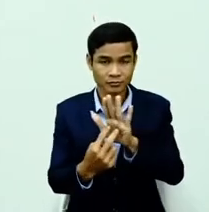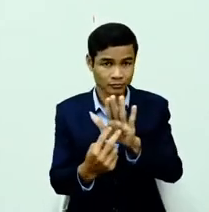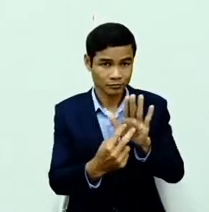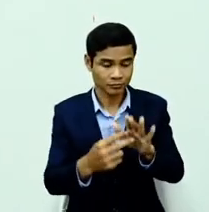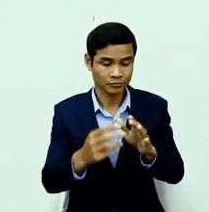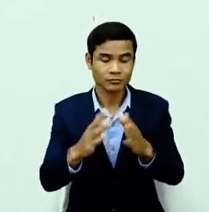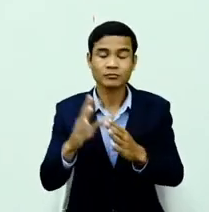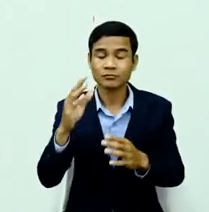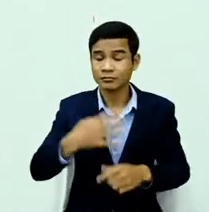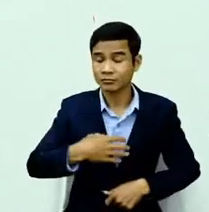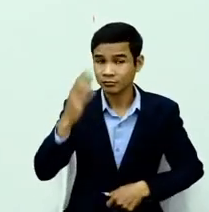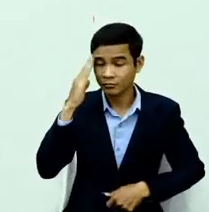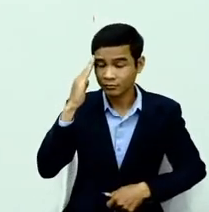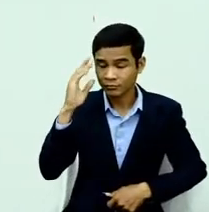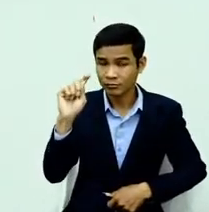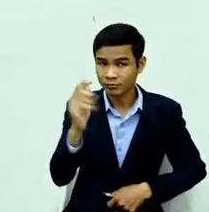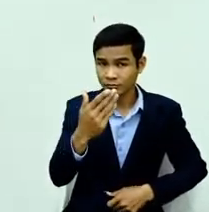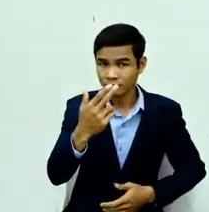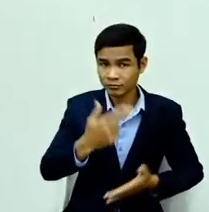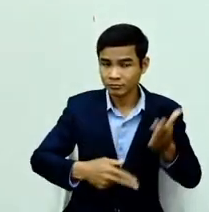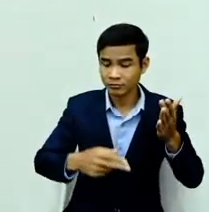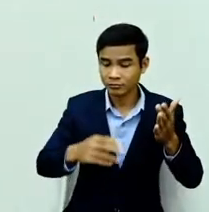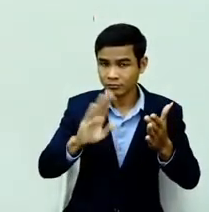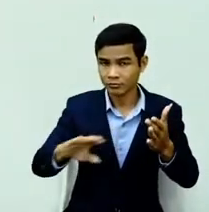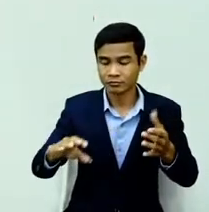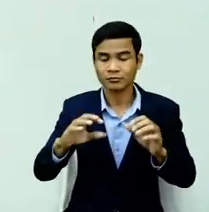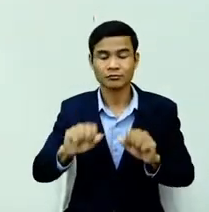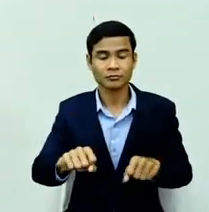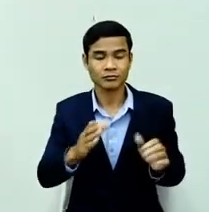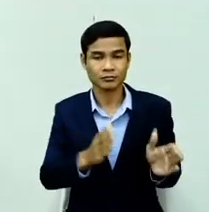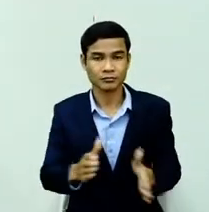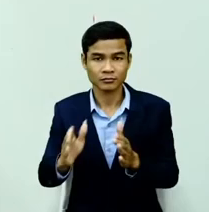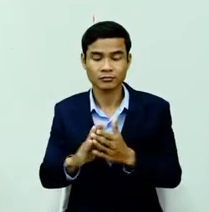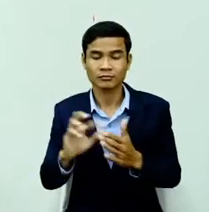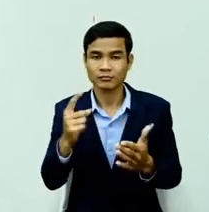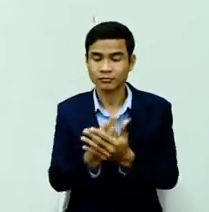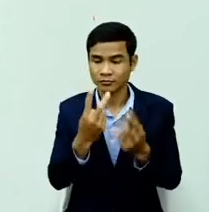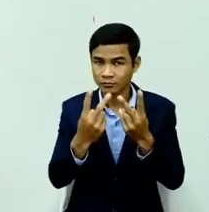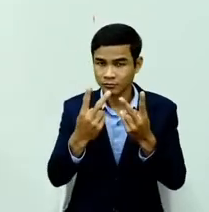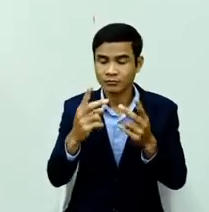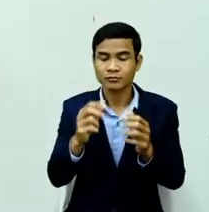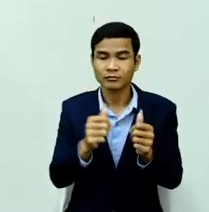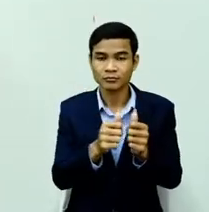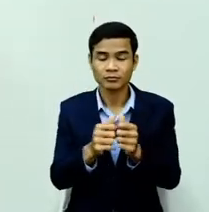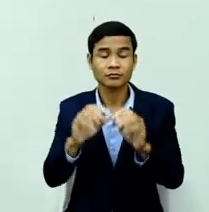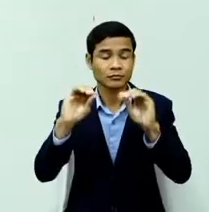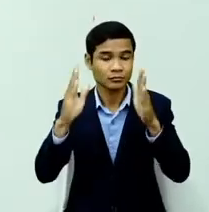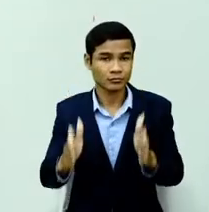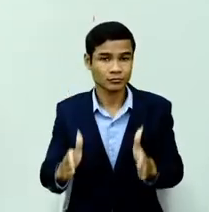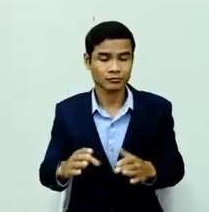á ta chỉ rục hiệp ở vầy đá chà ta con tìm khuôn chùa rùm sân kết mơ rục hiệp rồi bà nè kêu